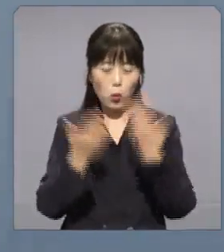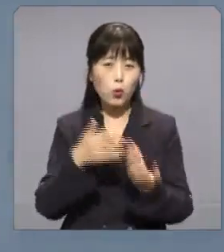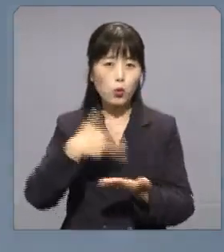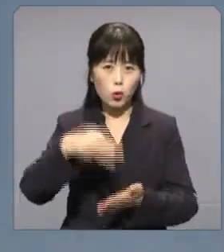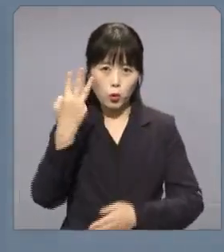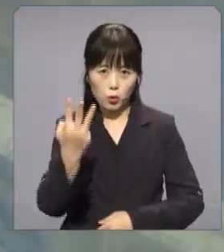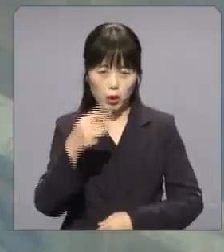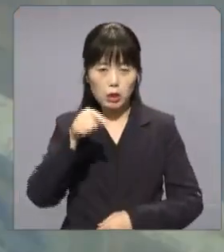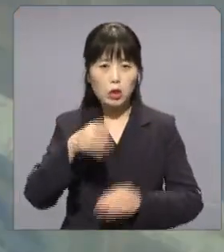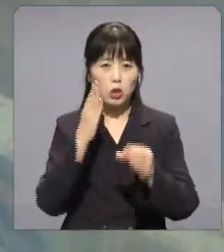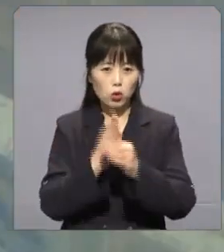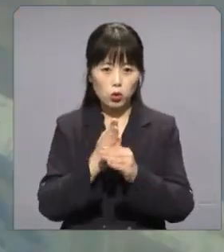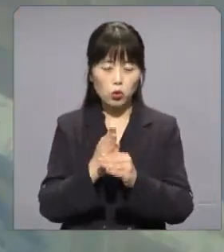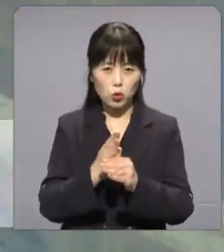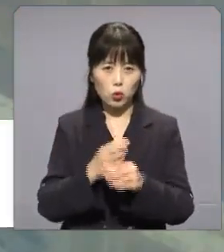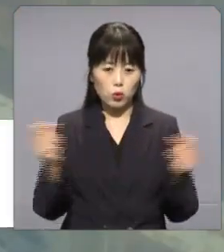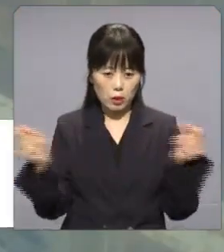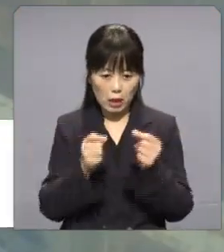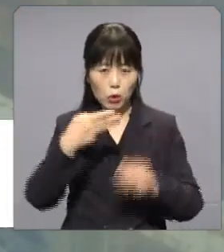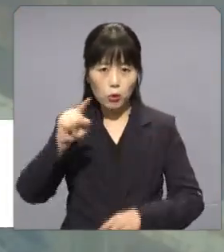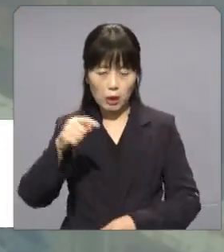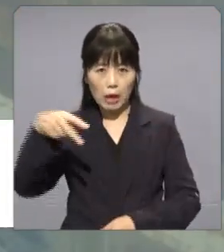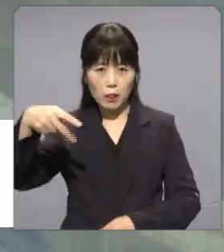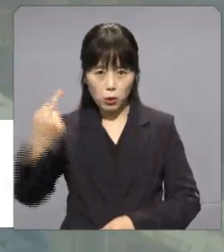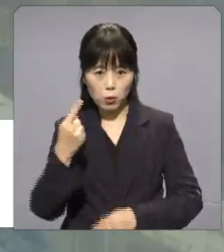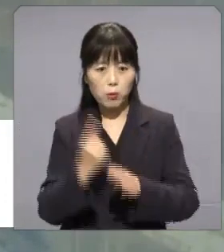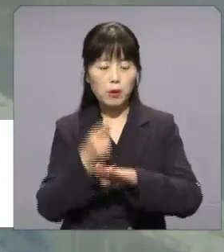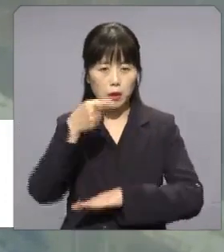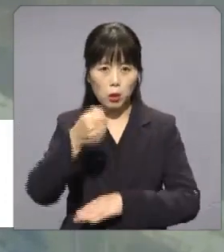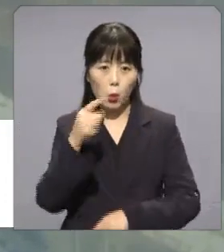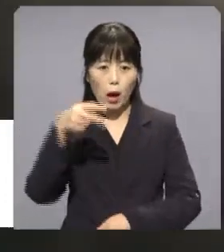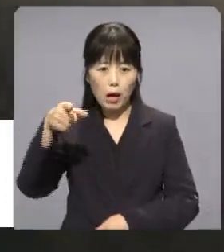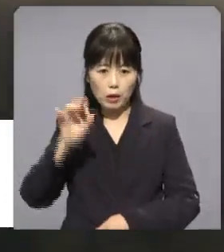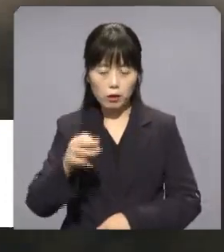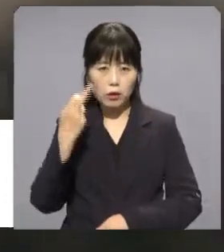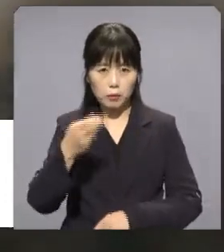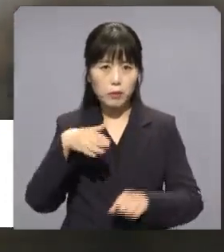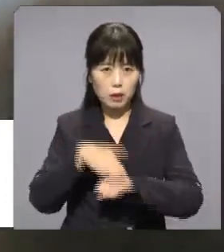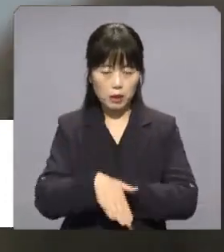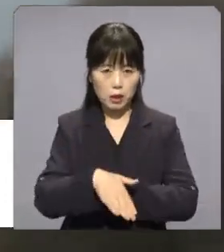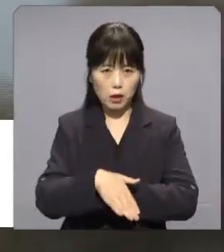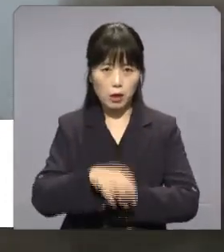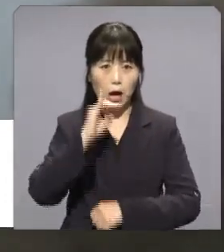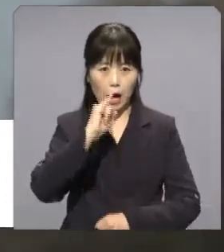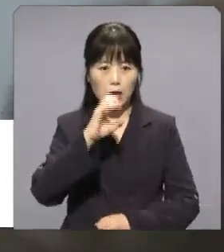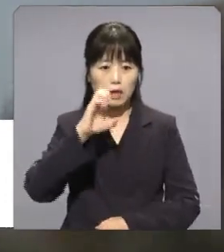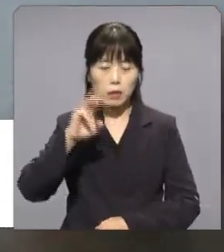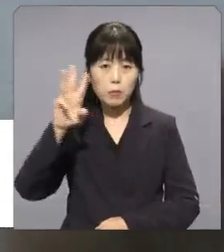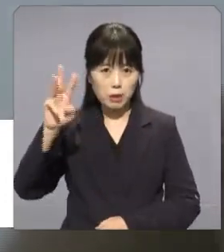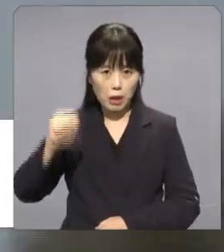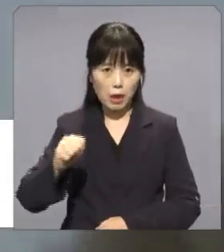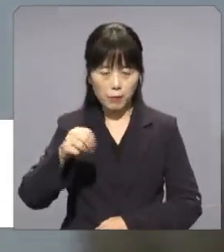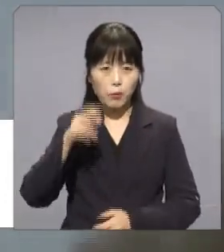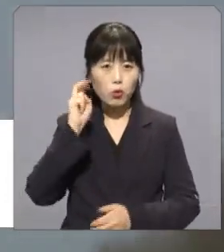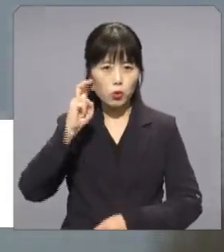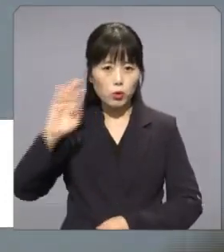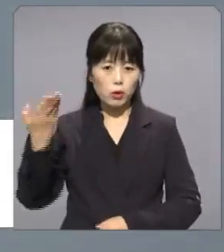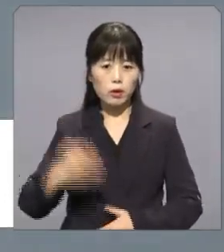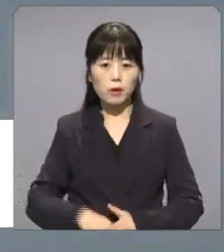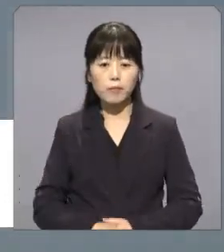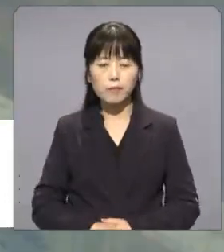발. 이 가운데 장거리 탄도미사일은 화성 17형, 대륙간 탄도미사일 ICBM으로